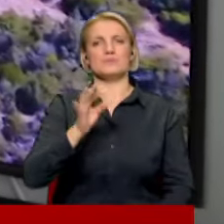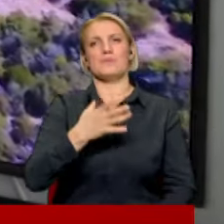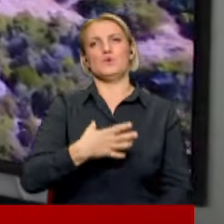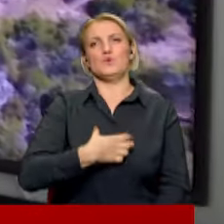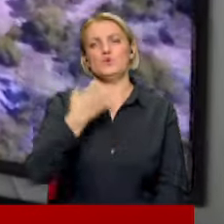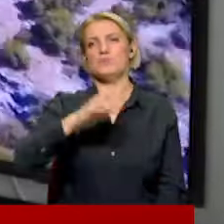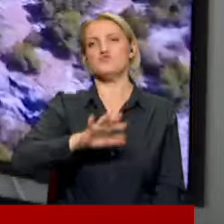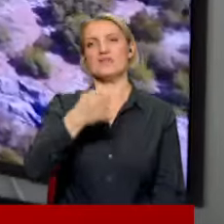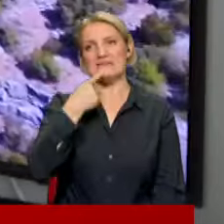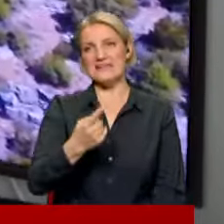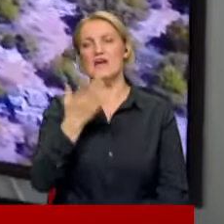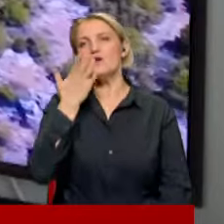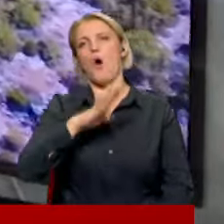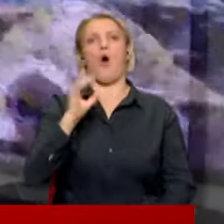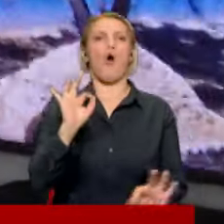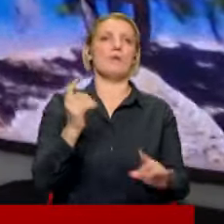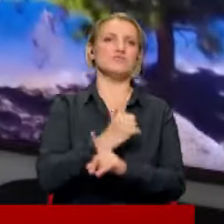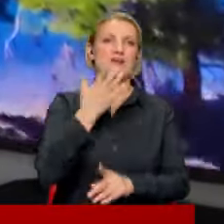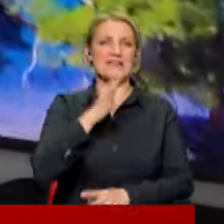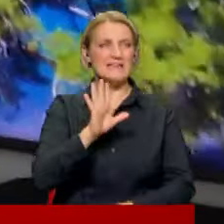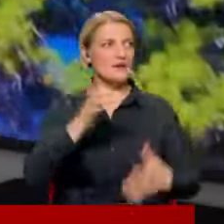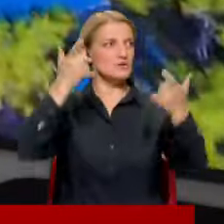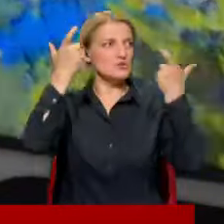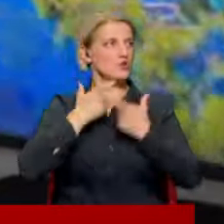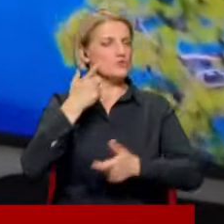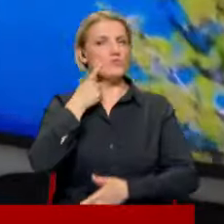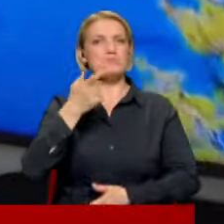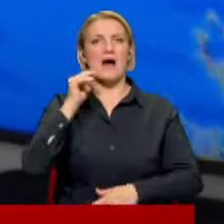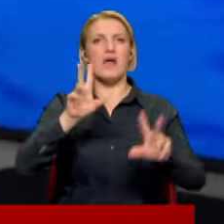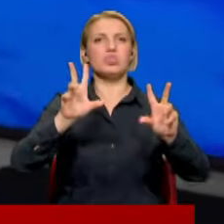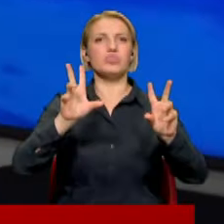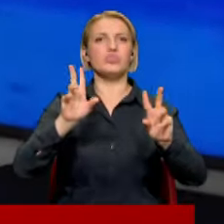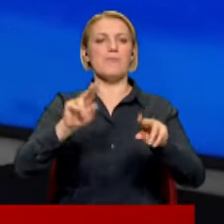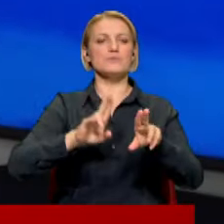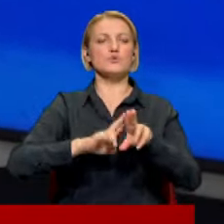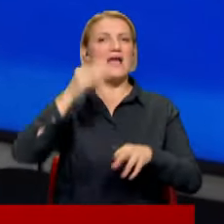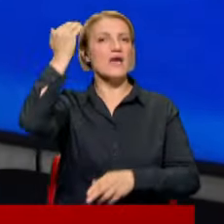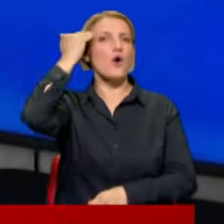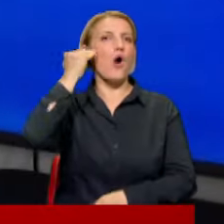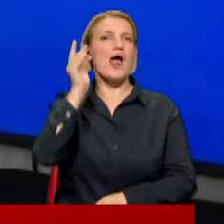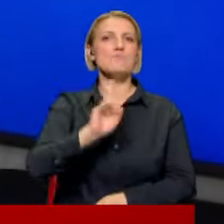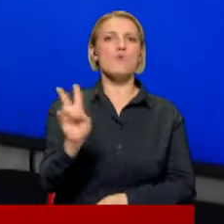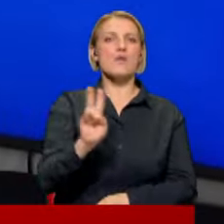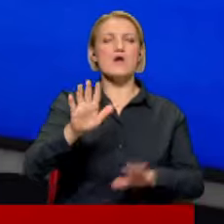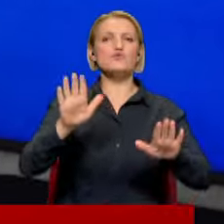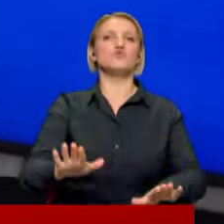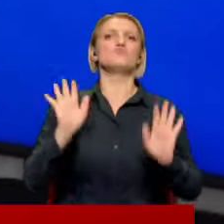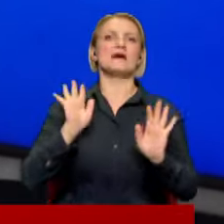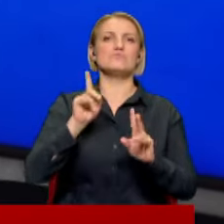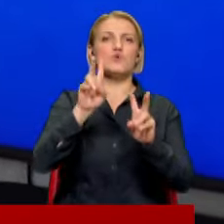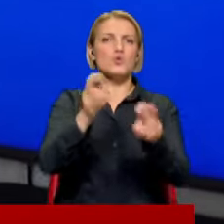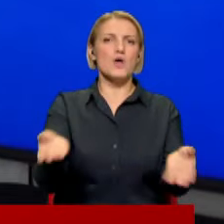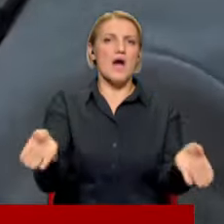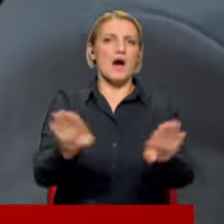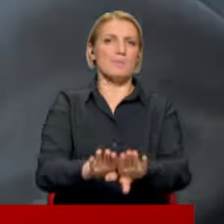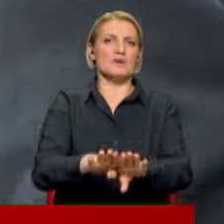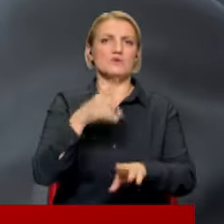çalındı dedi Sonra yok öyle bir şey dedi ilgili ve sorumlu bakan tam bir Kuzey Kore modeli durmayın üstünde diyor kapatın